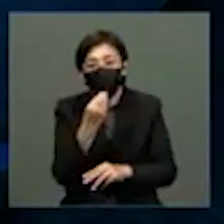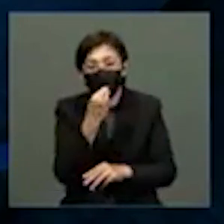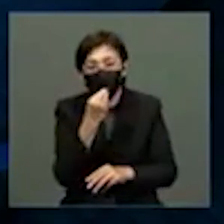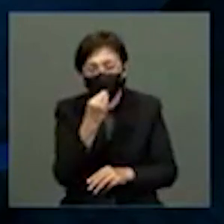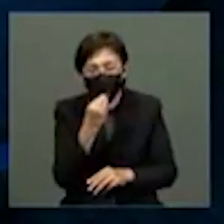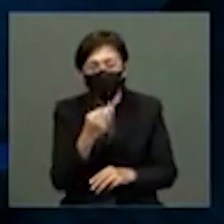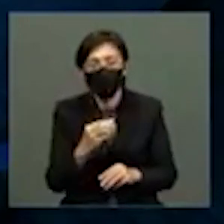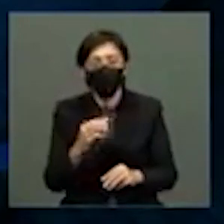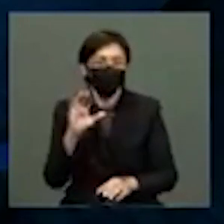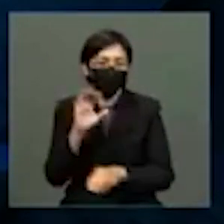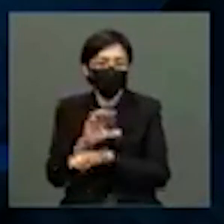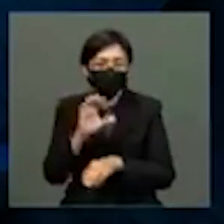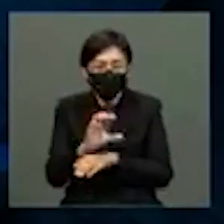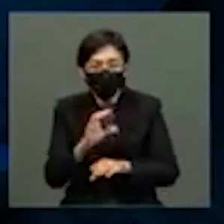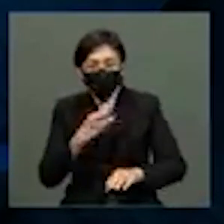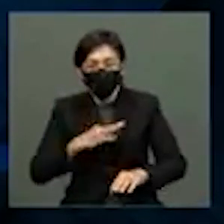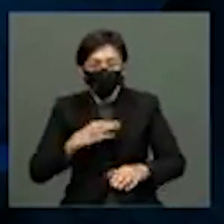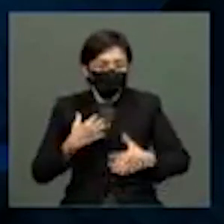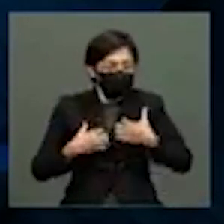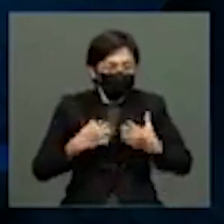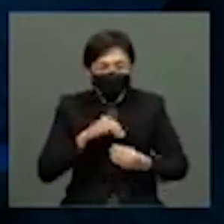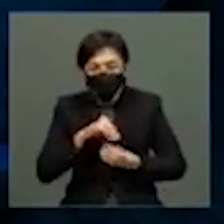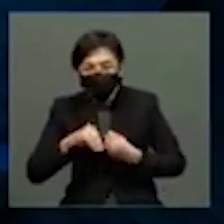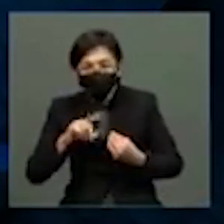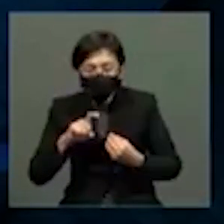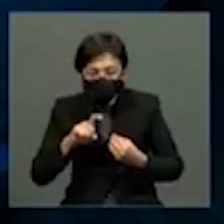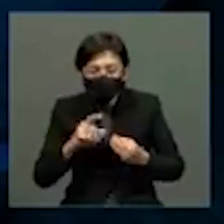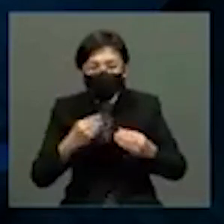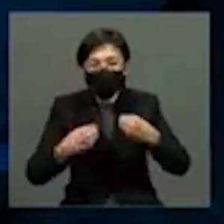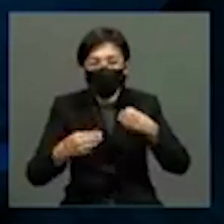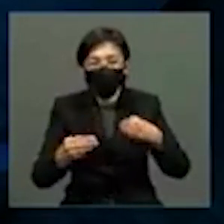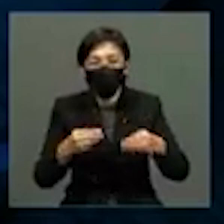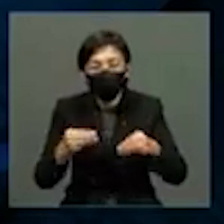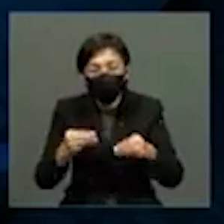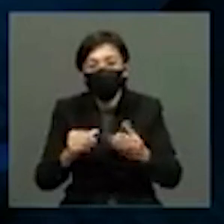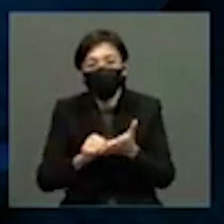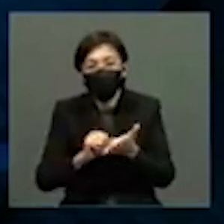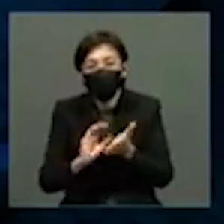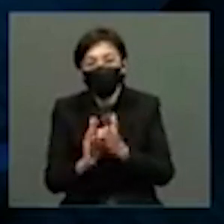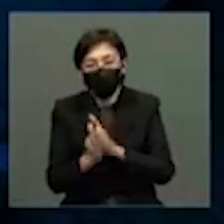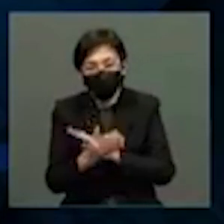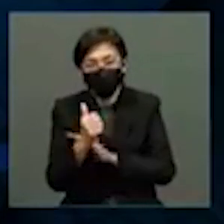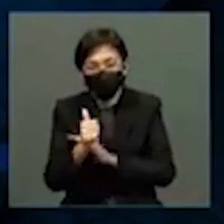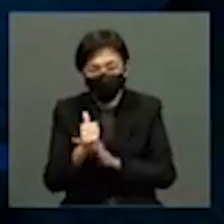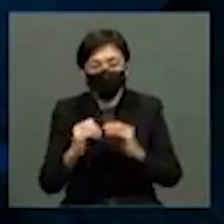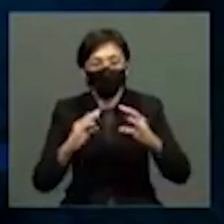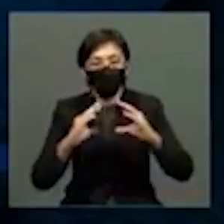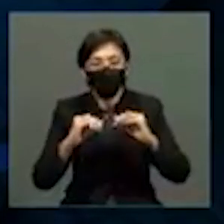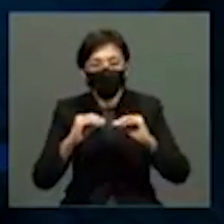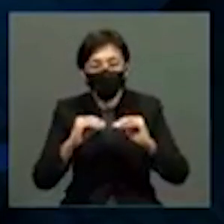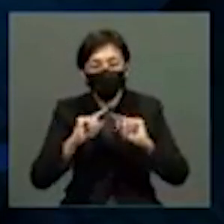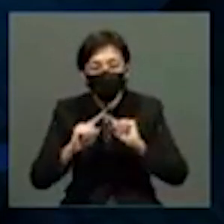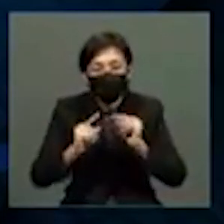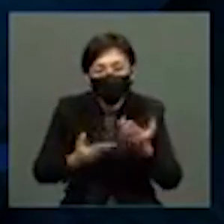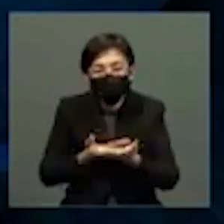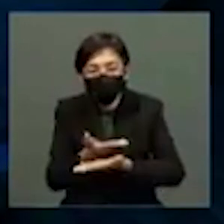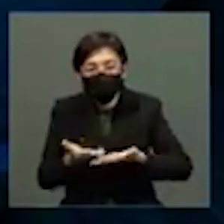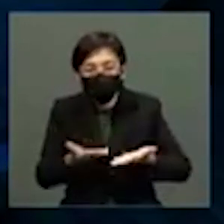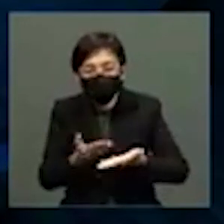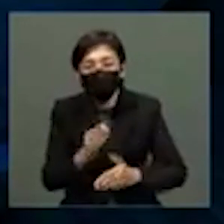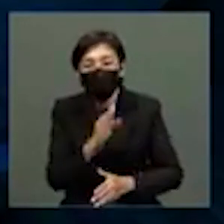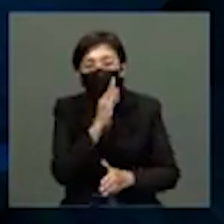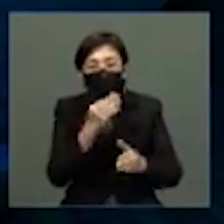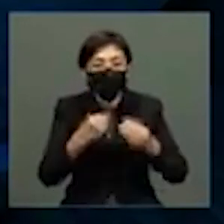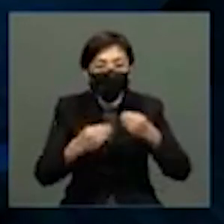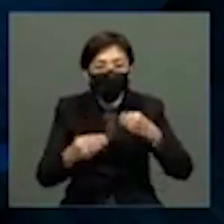าตรการต่างๆนะครับที่สามารถปรับเปลี่ยนได้แต่อย่างที่ว่านะครับที่ประชุมก็ยังมีการพูดคุยกันว่าหากผ่อน